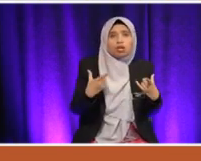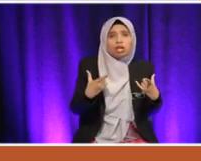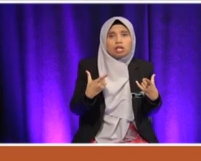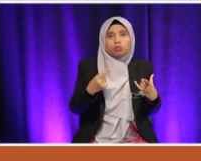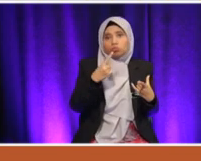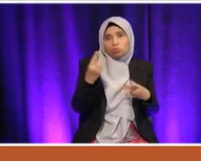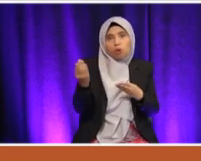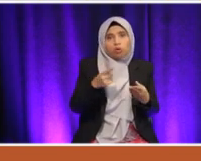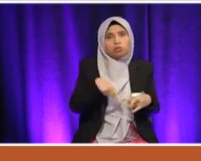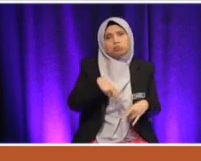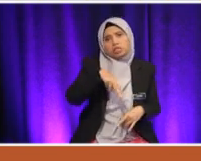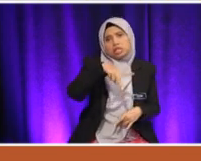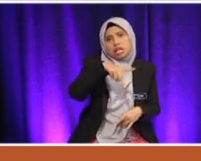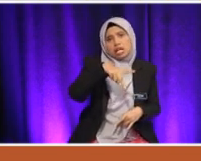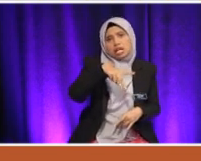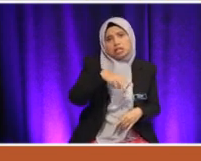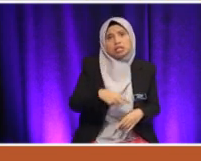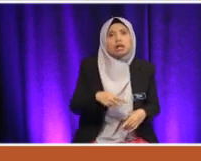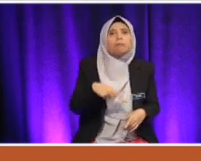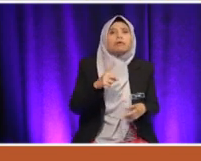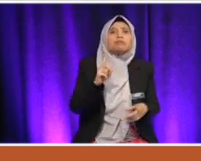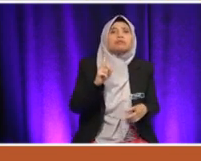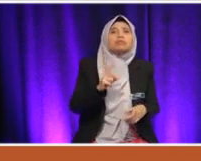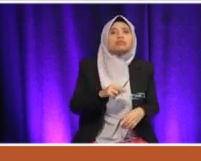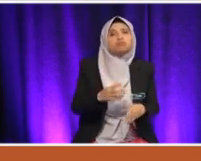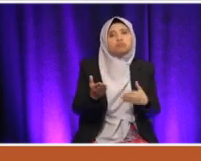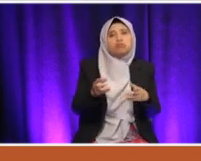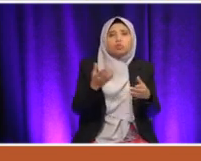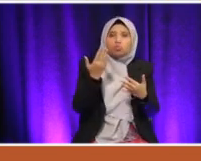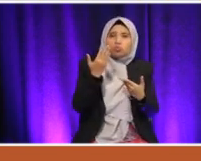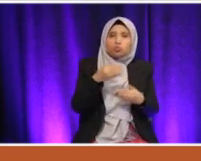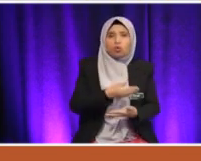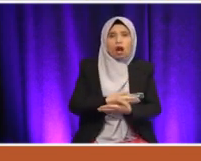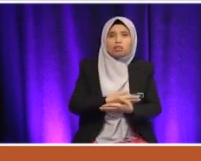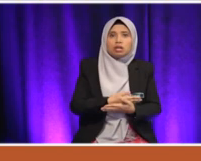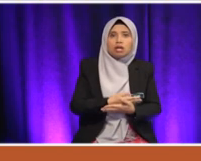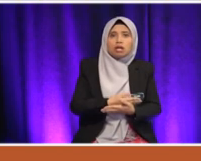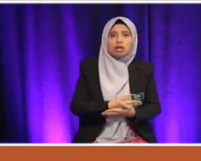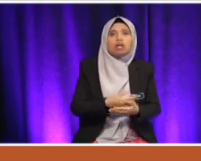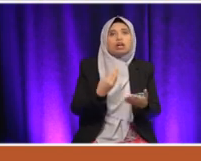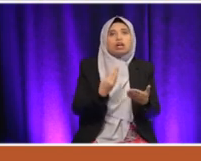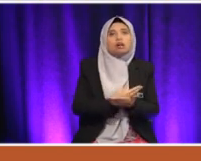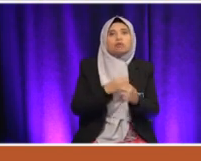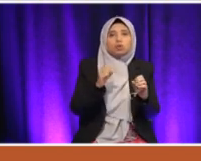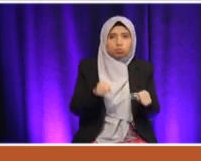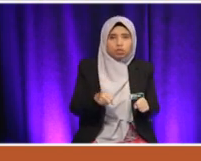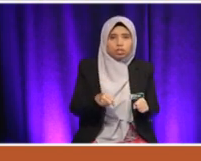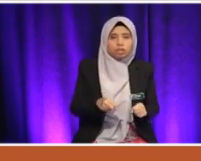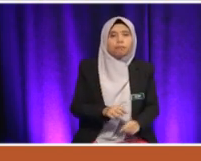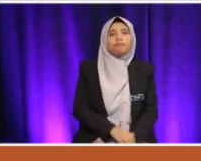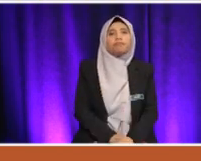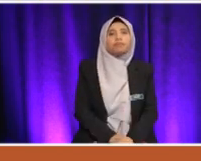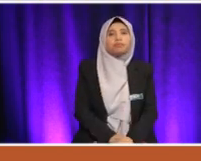kemana-mana ataupun menghadiri kenduri Oke tunggu anak Bali baru harga emas tuh anak bergerak